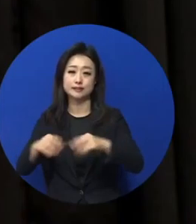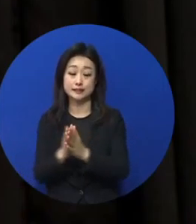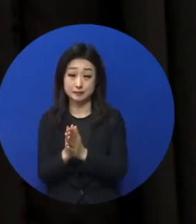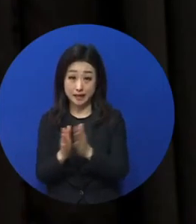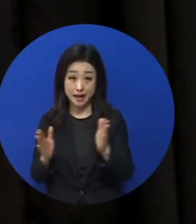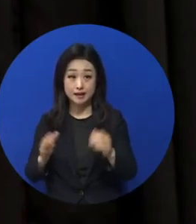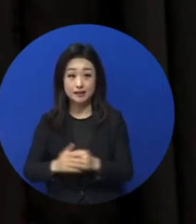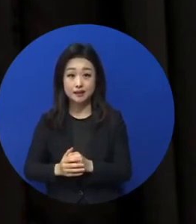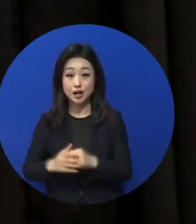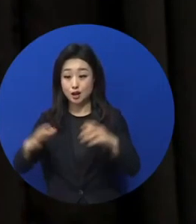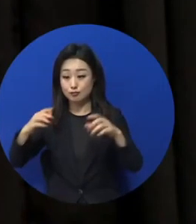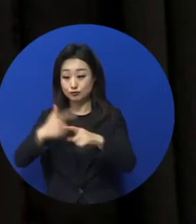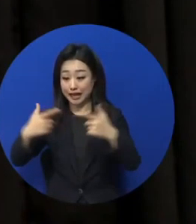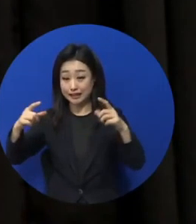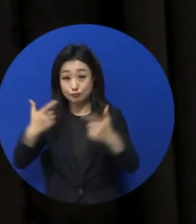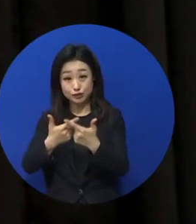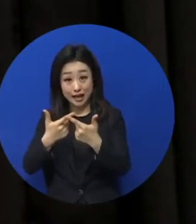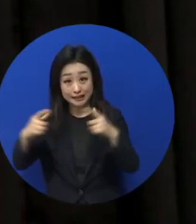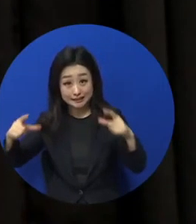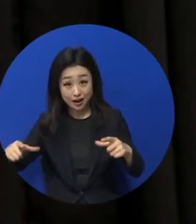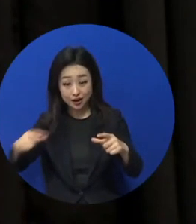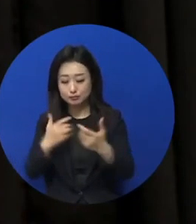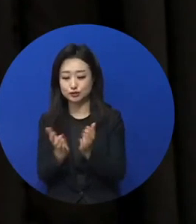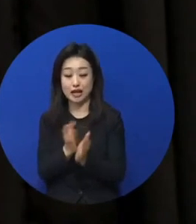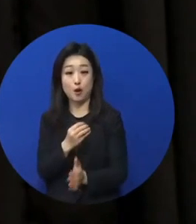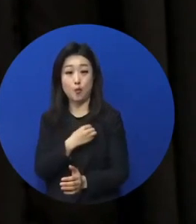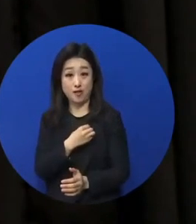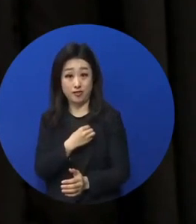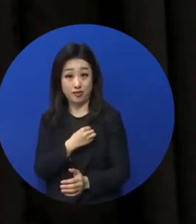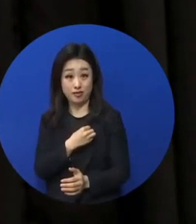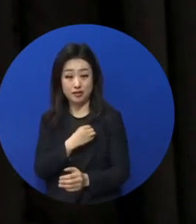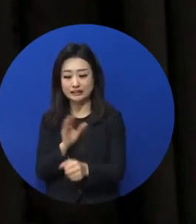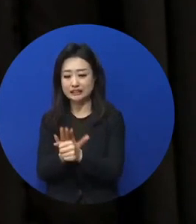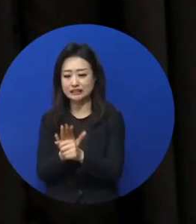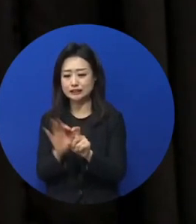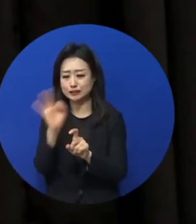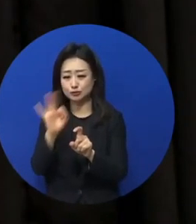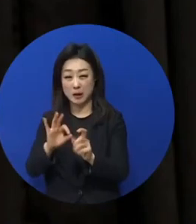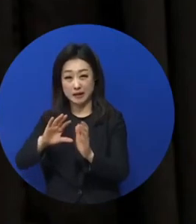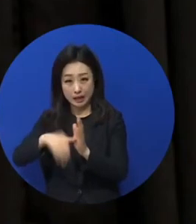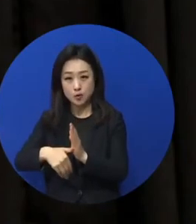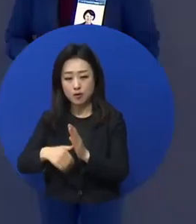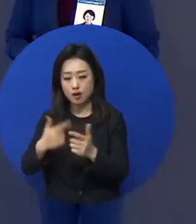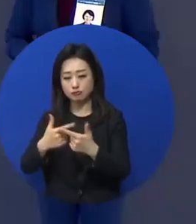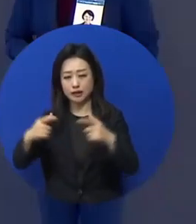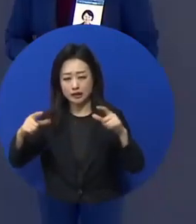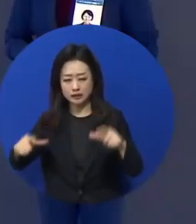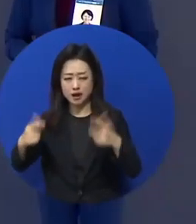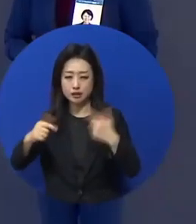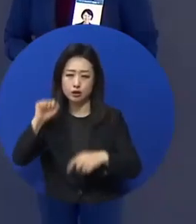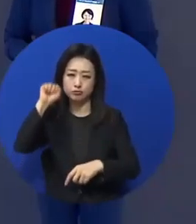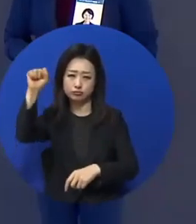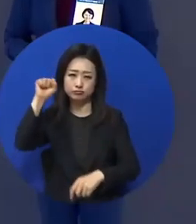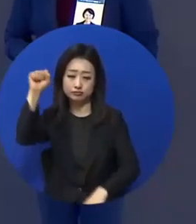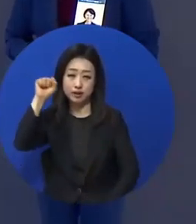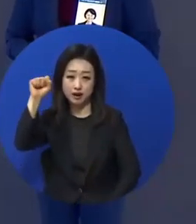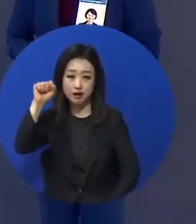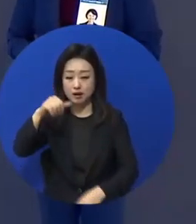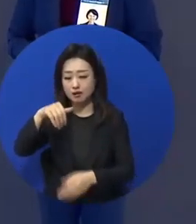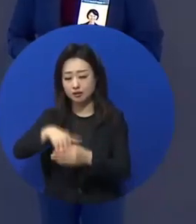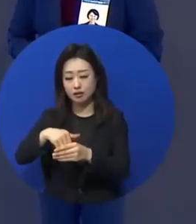부산의 민주당원들은 민주당이 10%를 받을 때도 당을 지켰습니다. 선거만 하면 지니까